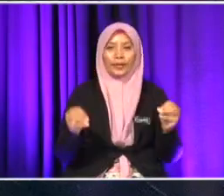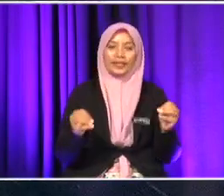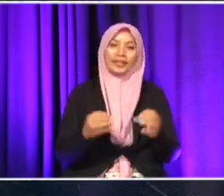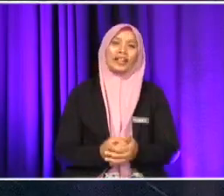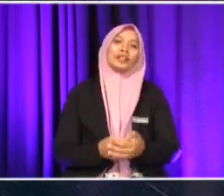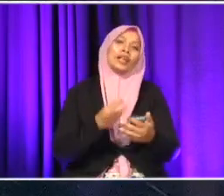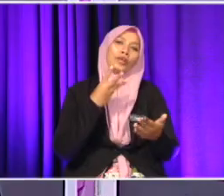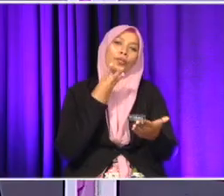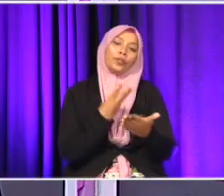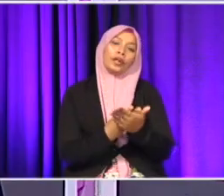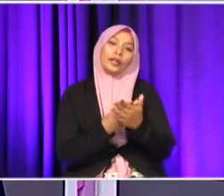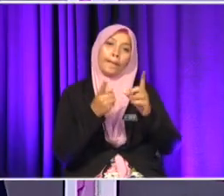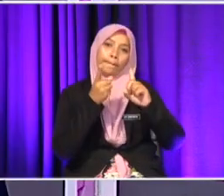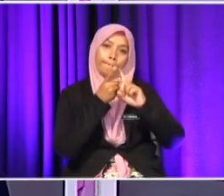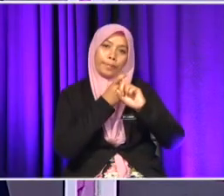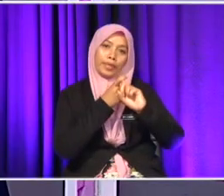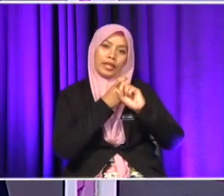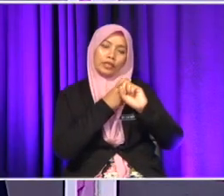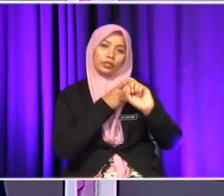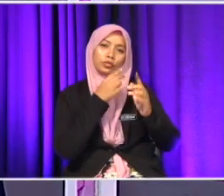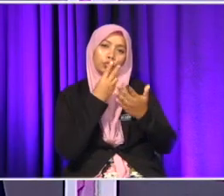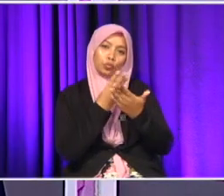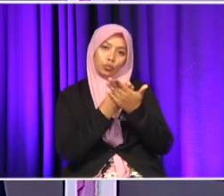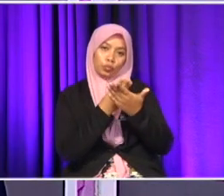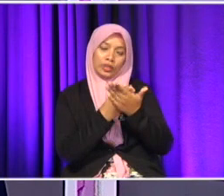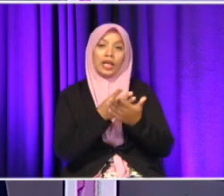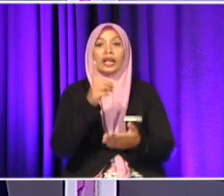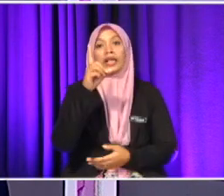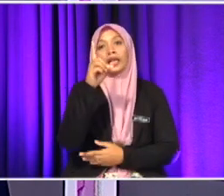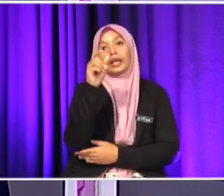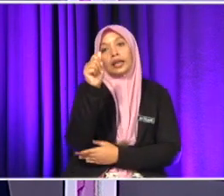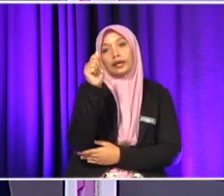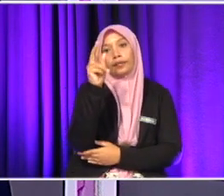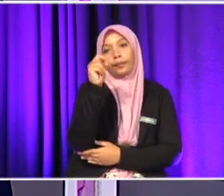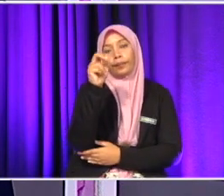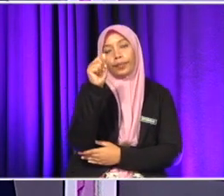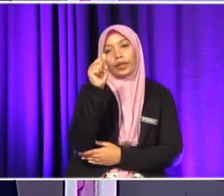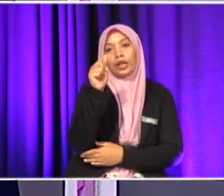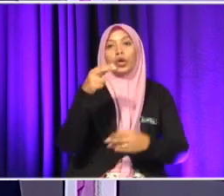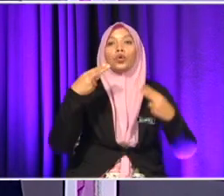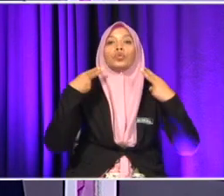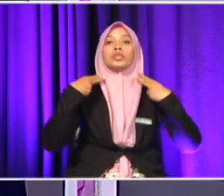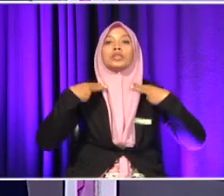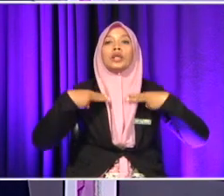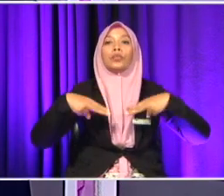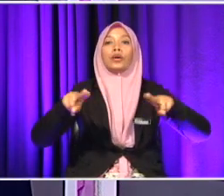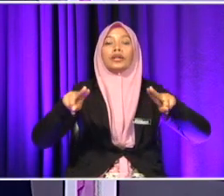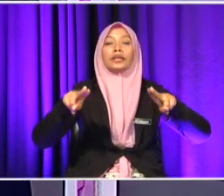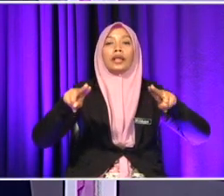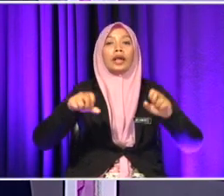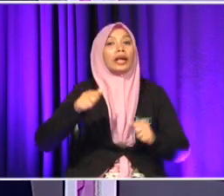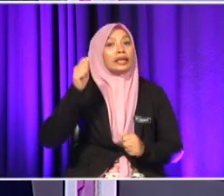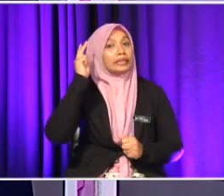yang pertama tentang sumber dana ataupun wisatawan juga tentang sumber